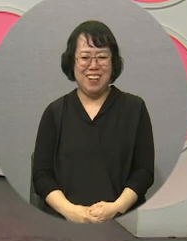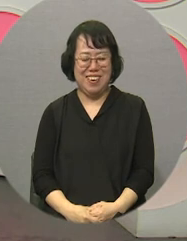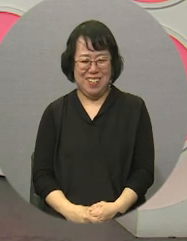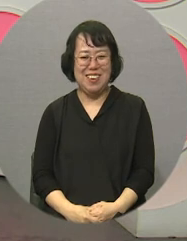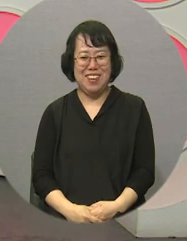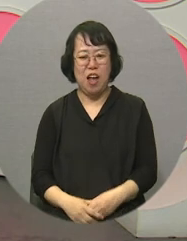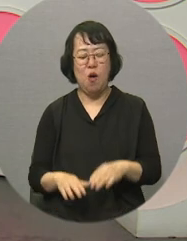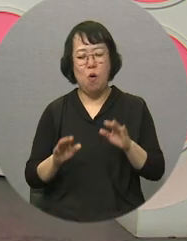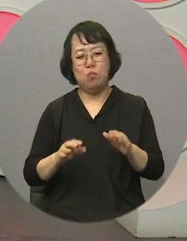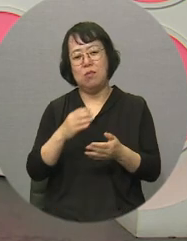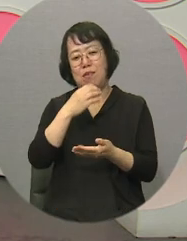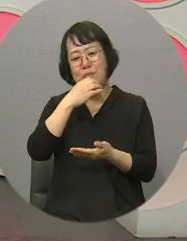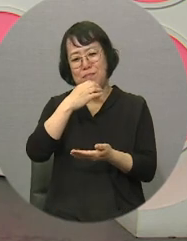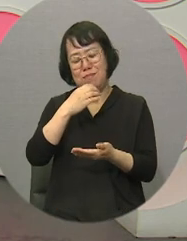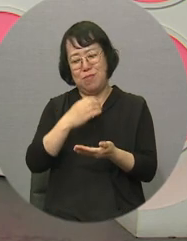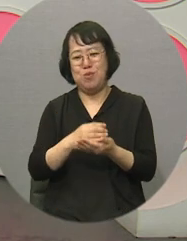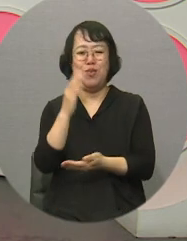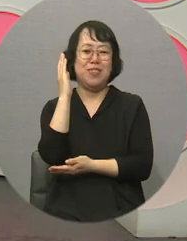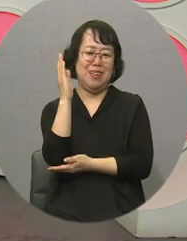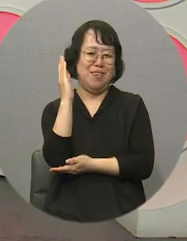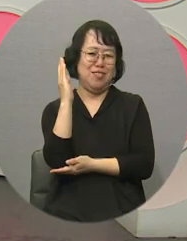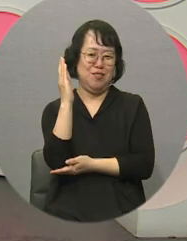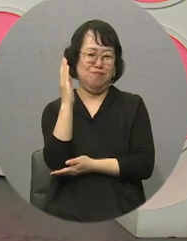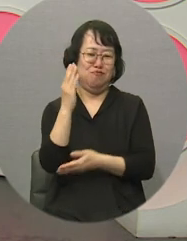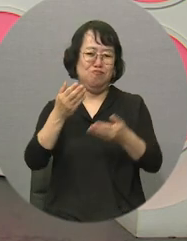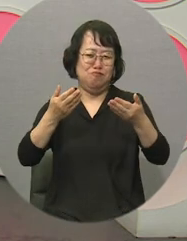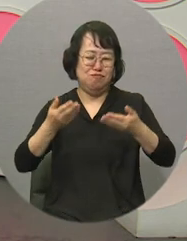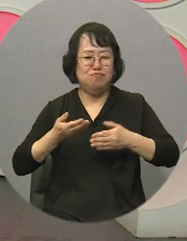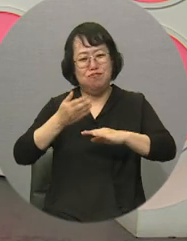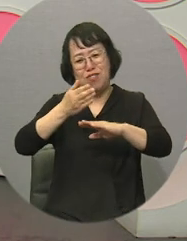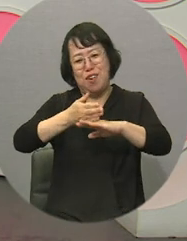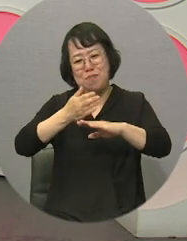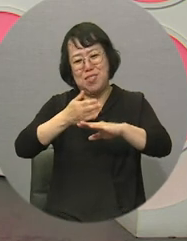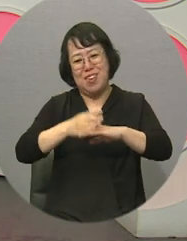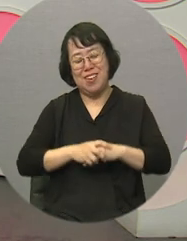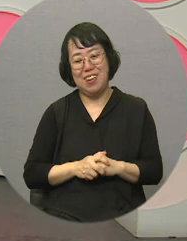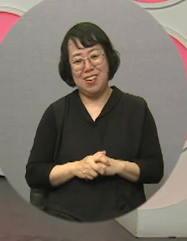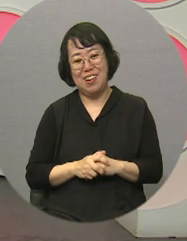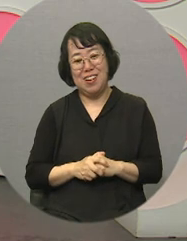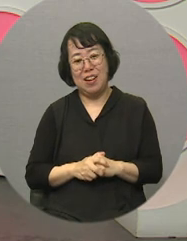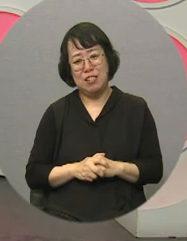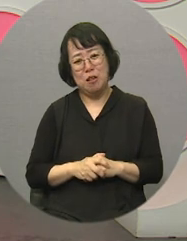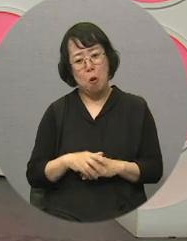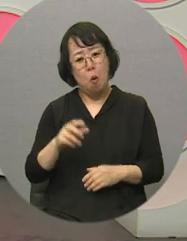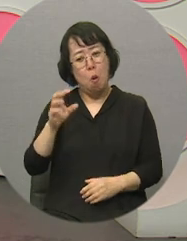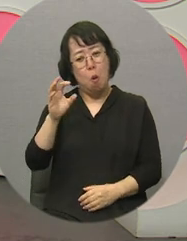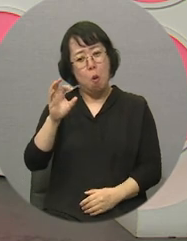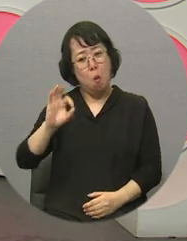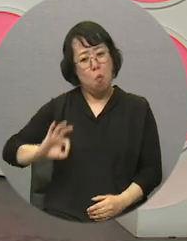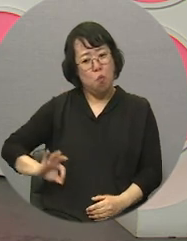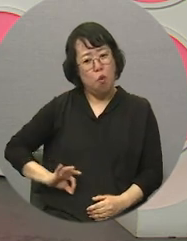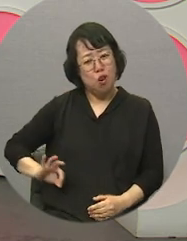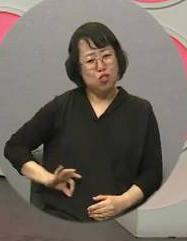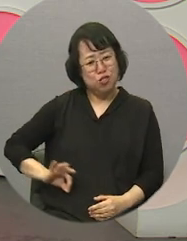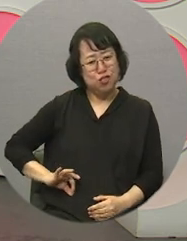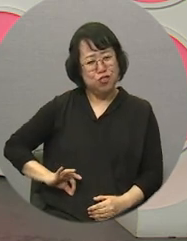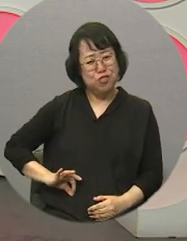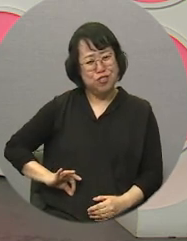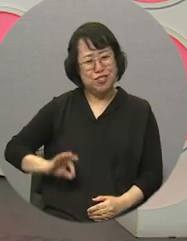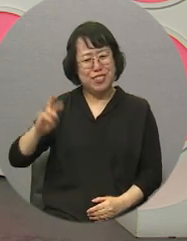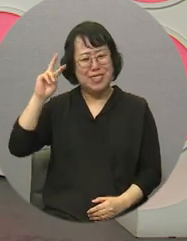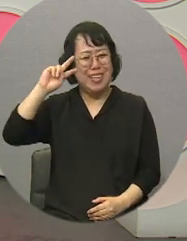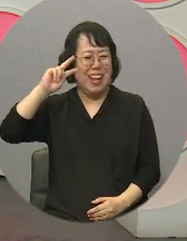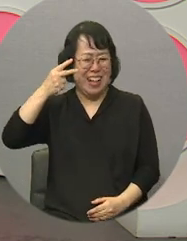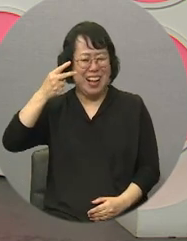오늘도 감동 사연을 보내주신 여러분들이 주제가 또 원주해서 네, 지역인 줄 알았죠. 네네 지역명. 지역인